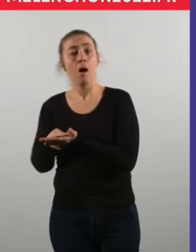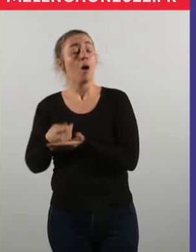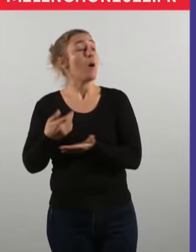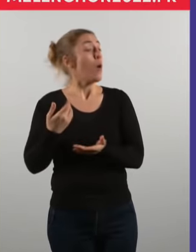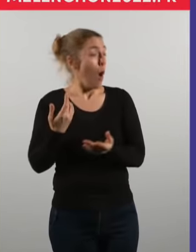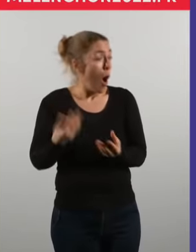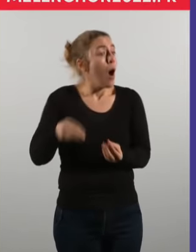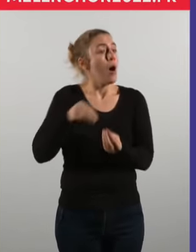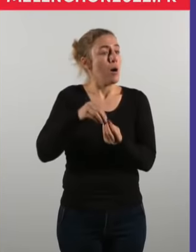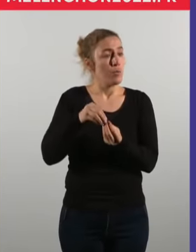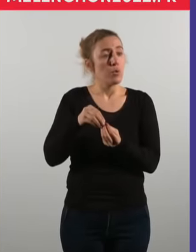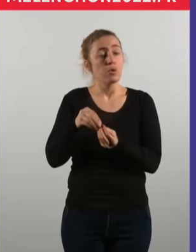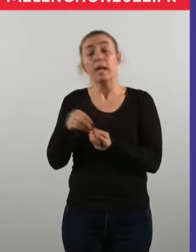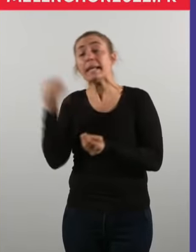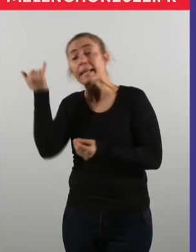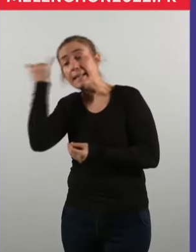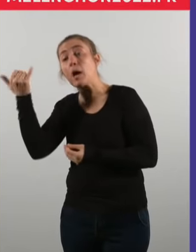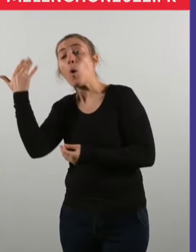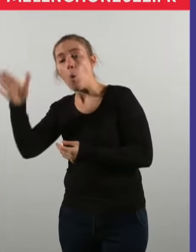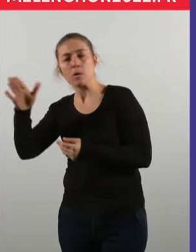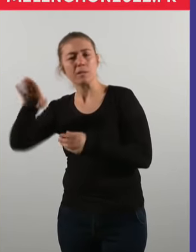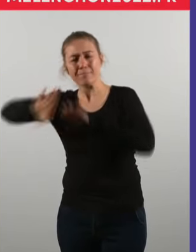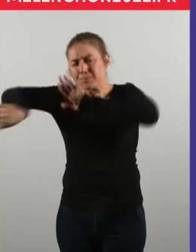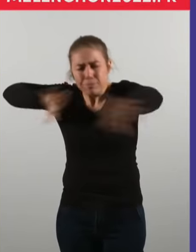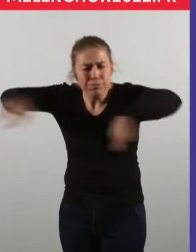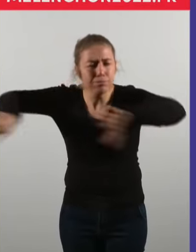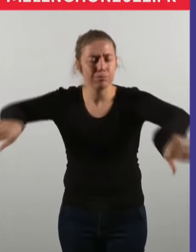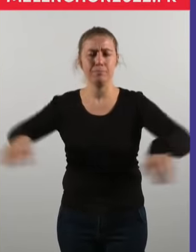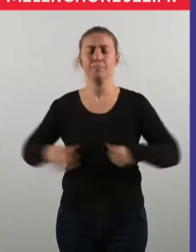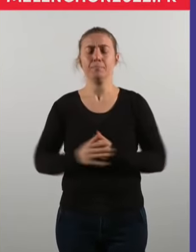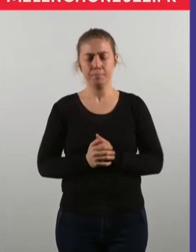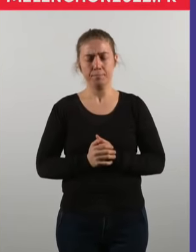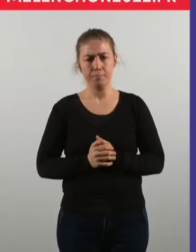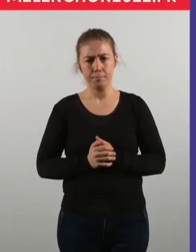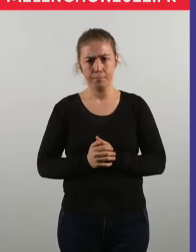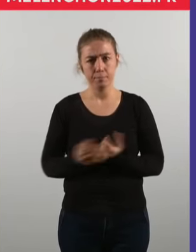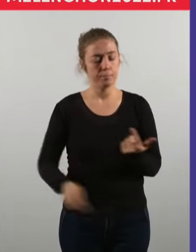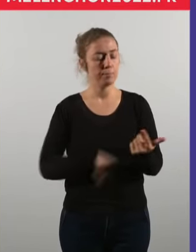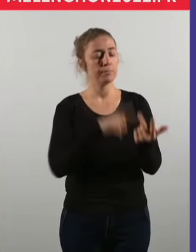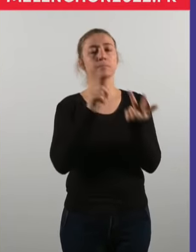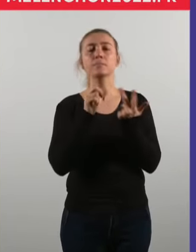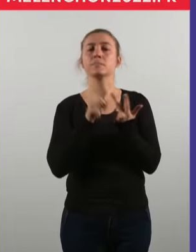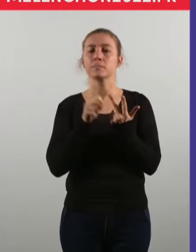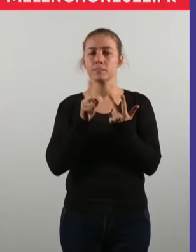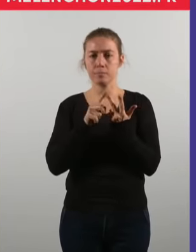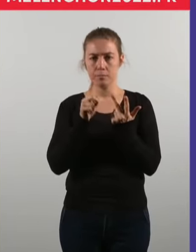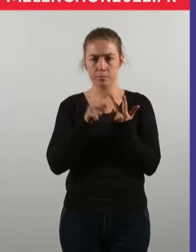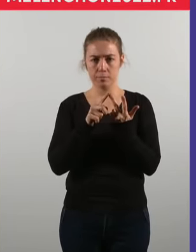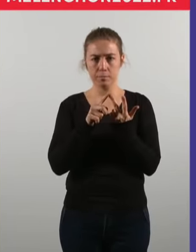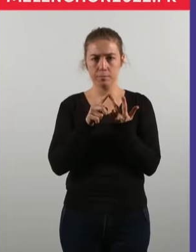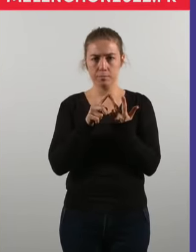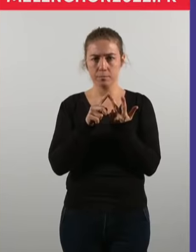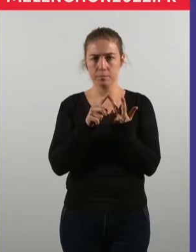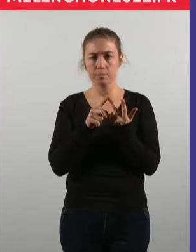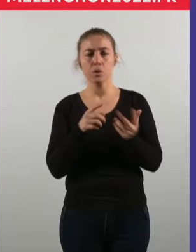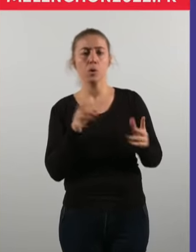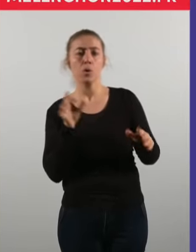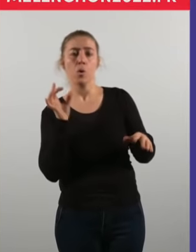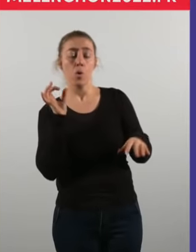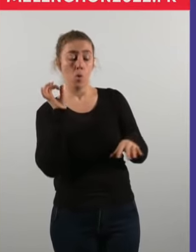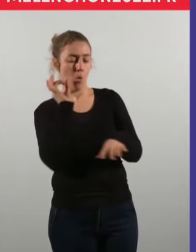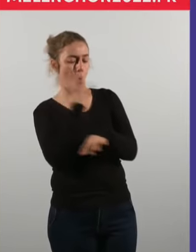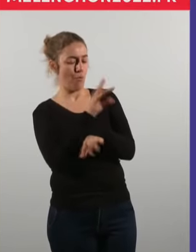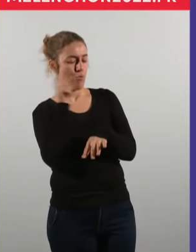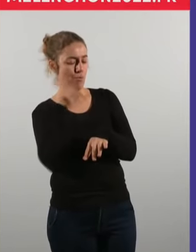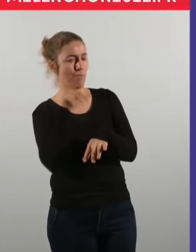consommation sont inadmissibles. 3. Le refus a toujours tenu un